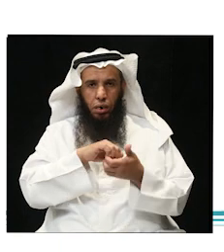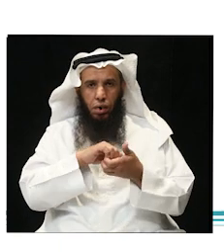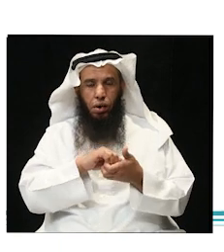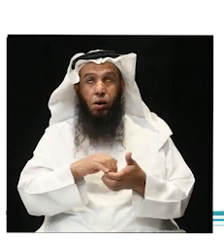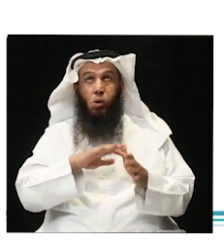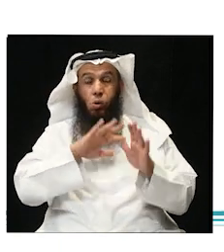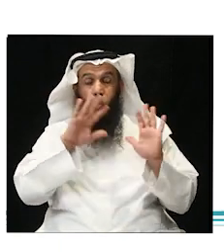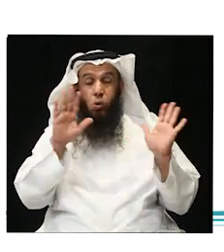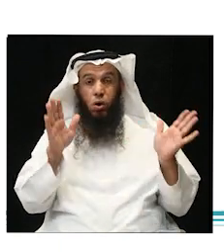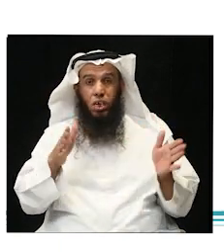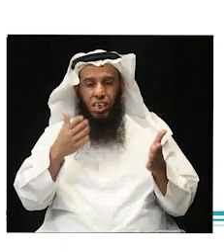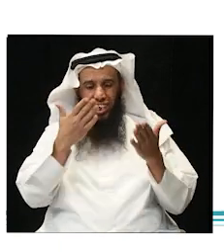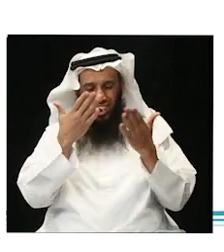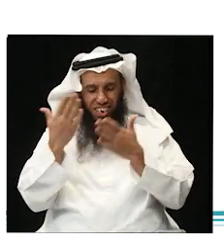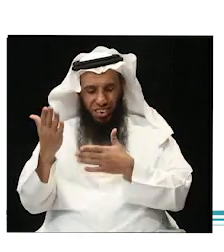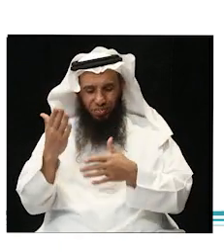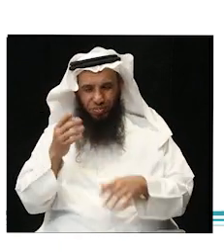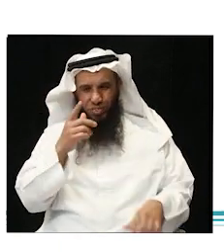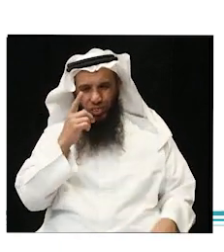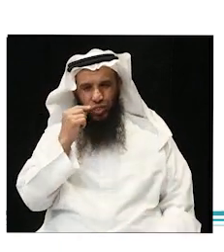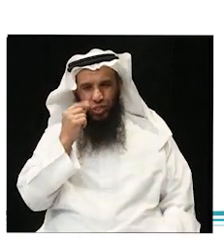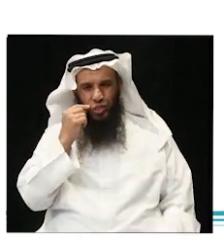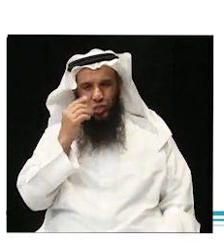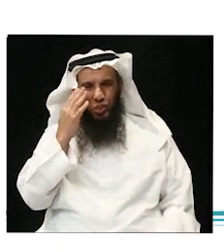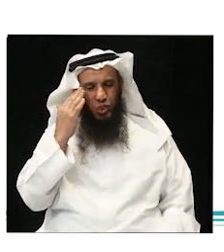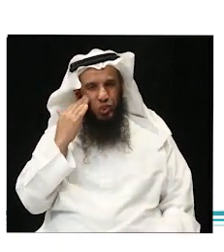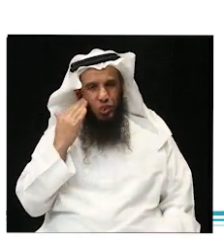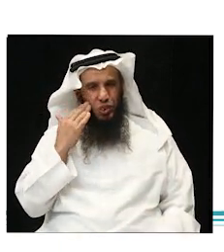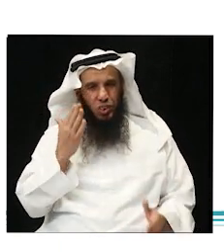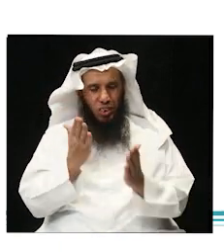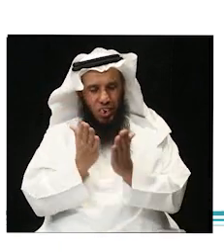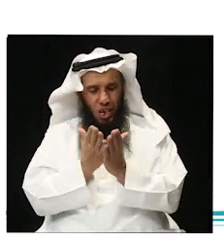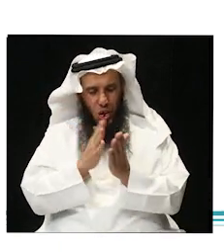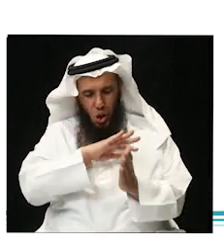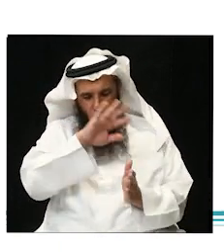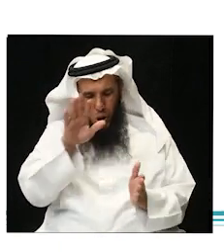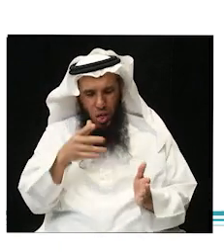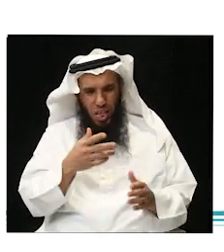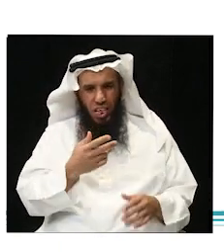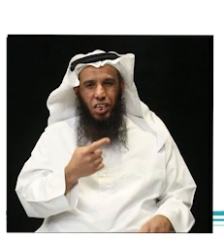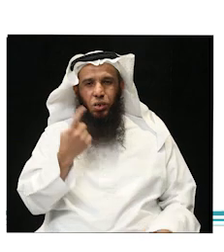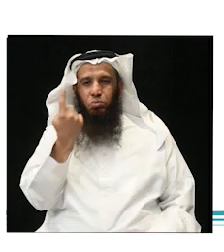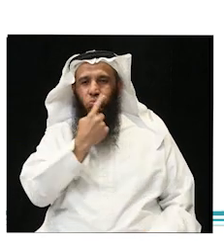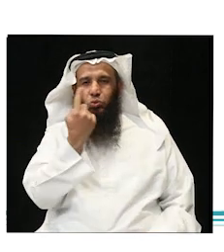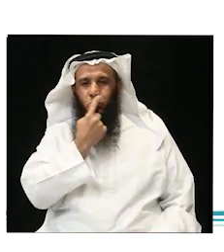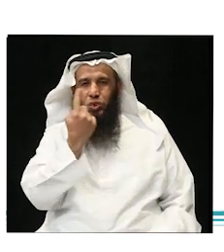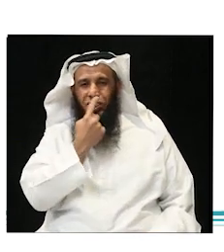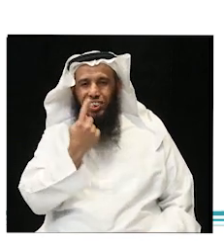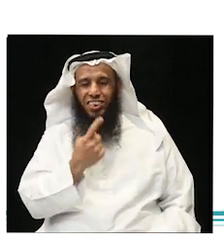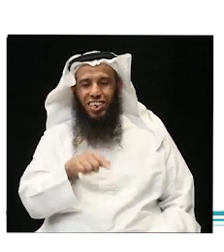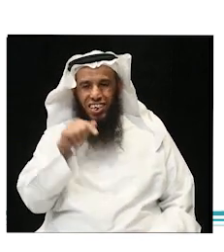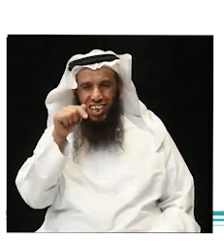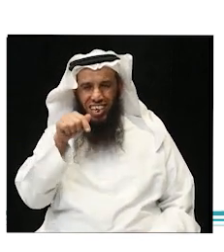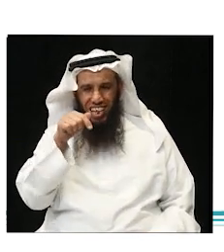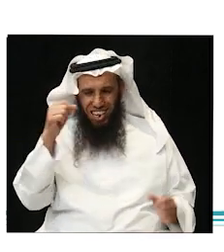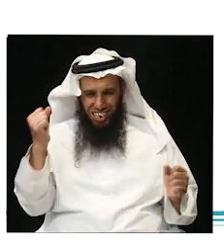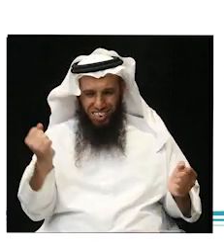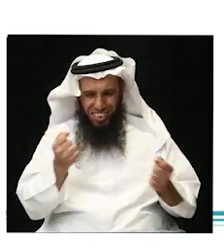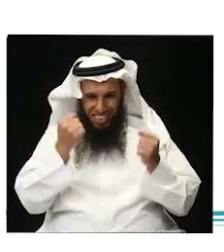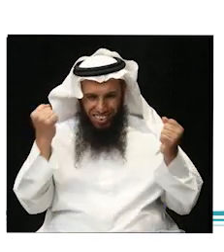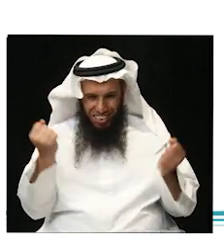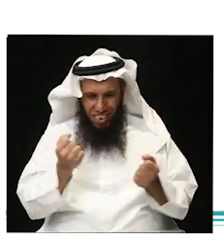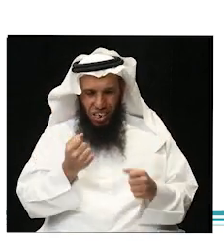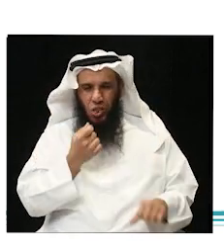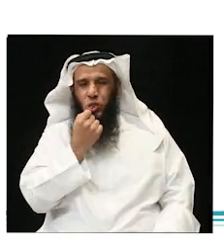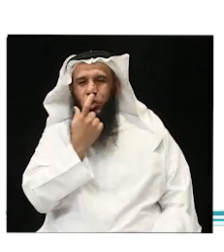أجمعين. أهلا بكم أيها الطلاب أيتها الطالبات في الصف الأول المتوسط في هذه المراجعة